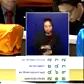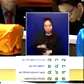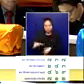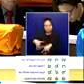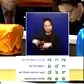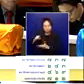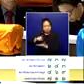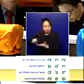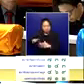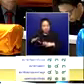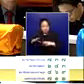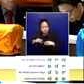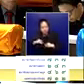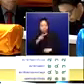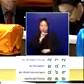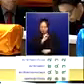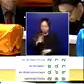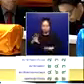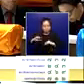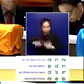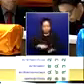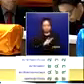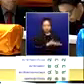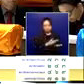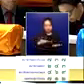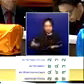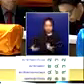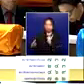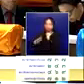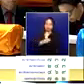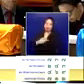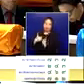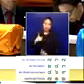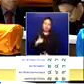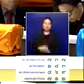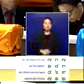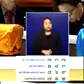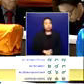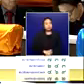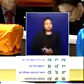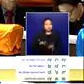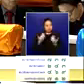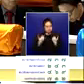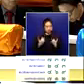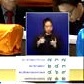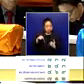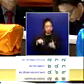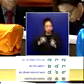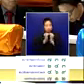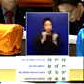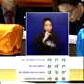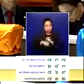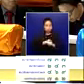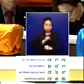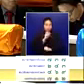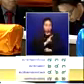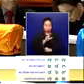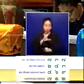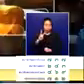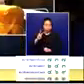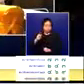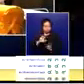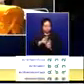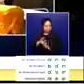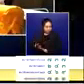ชามติในครั้งนั้นด้วยค่ะไม่นับรวมนะคะรัฐธรรมนูญฉบับปี60ไม่นับร